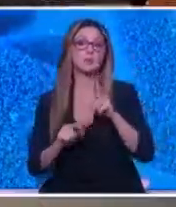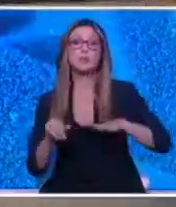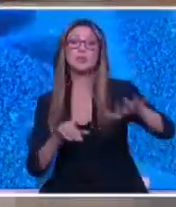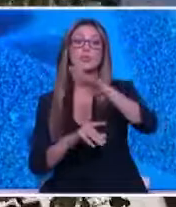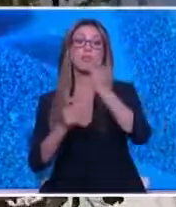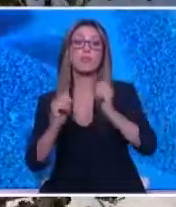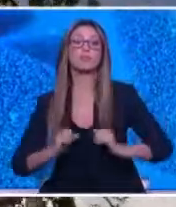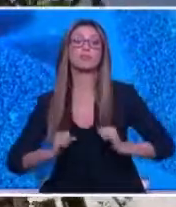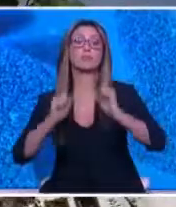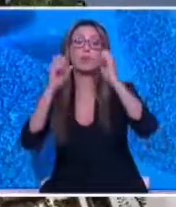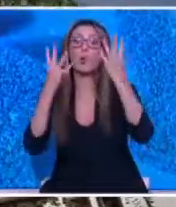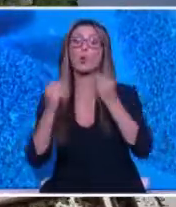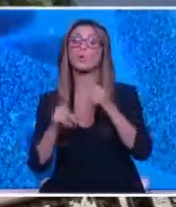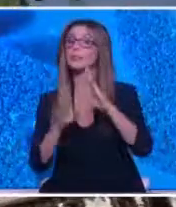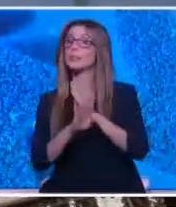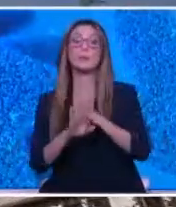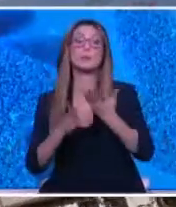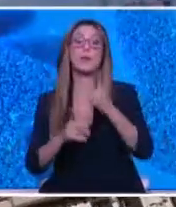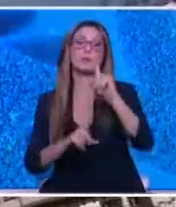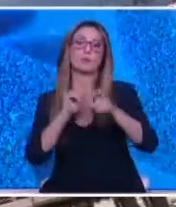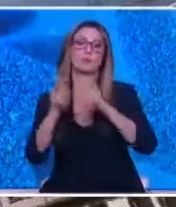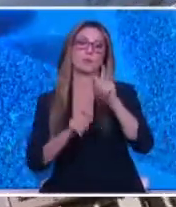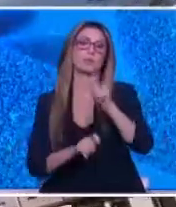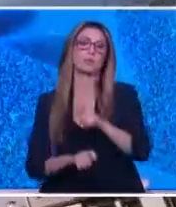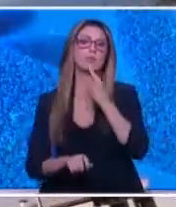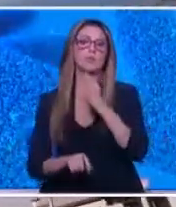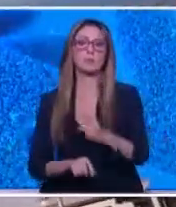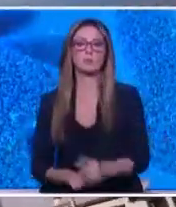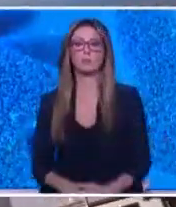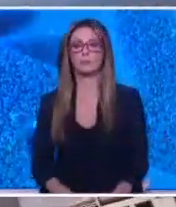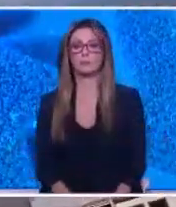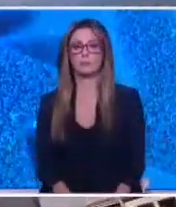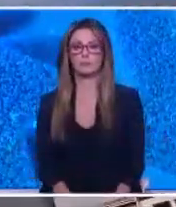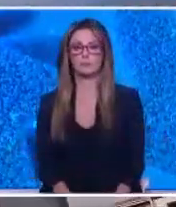fiyat artışına neden olan etkenlerin tespit edildiğini söyledi.